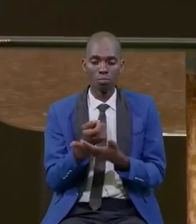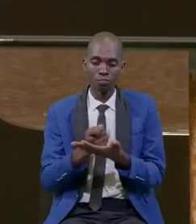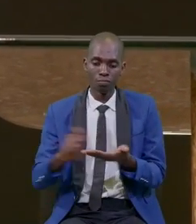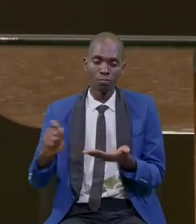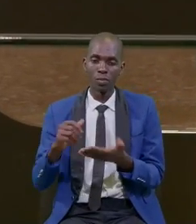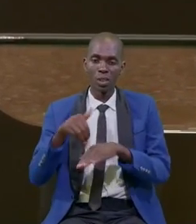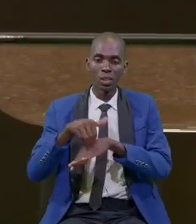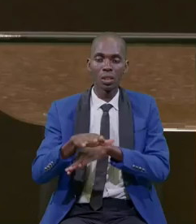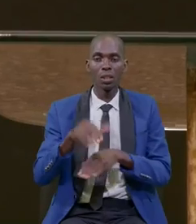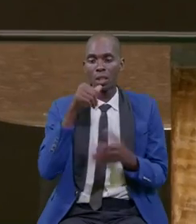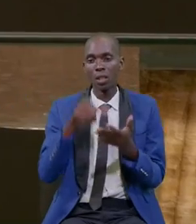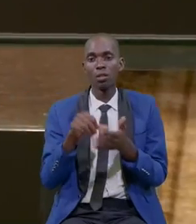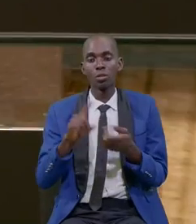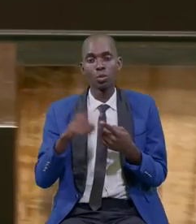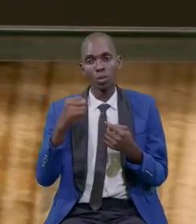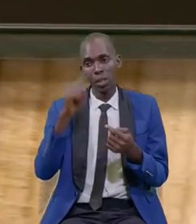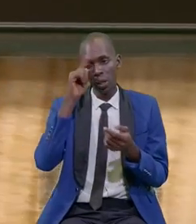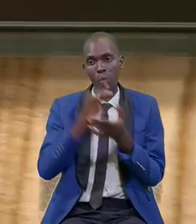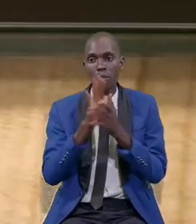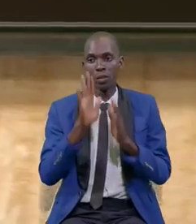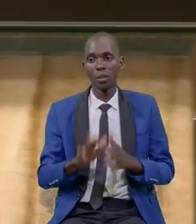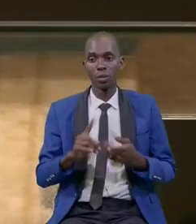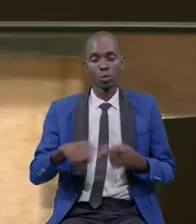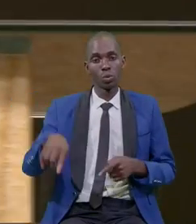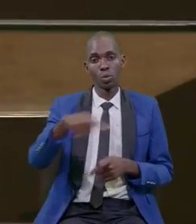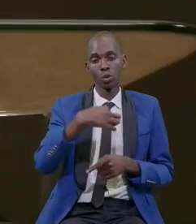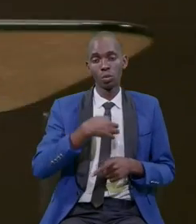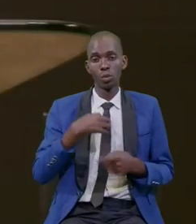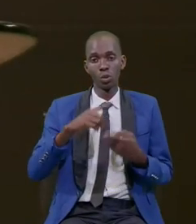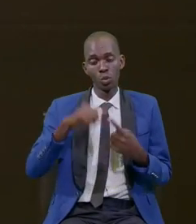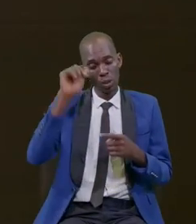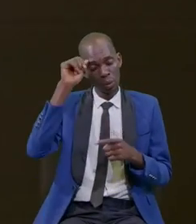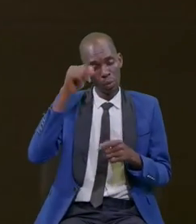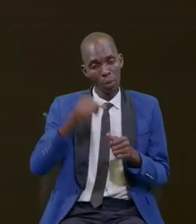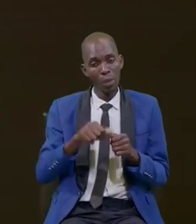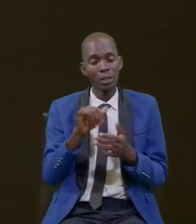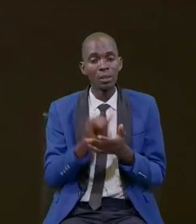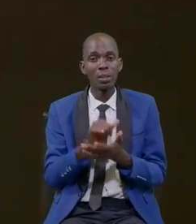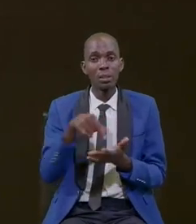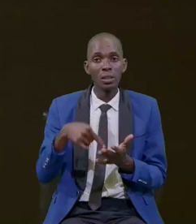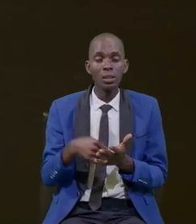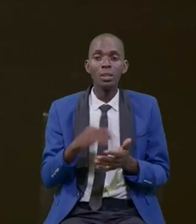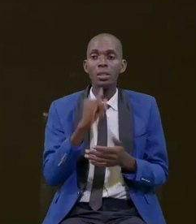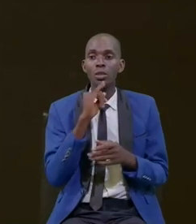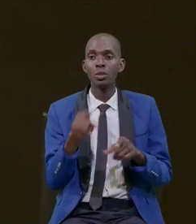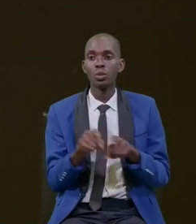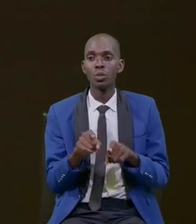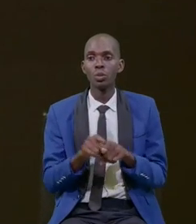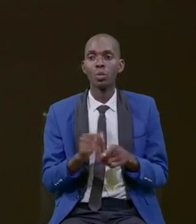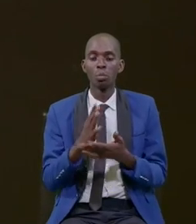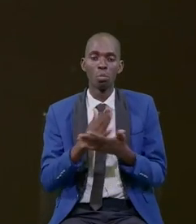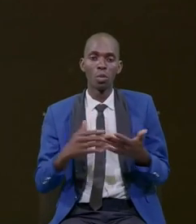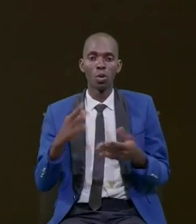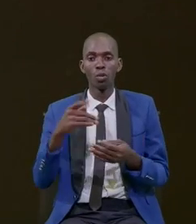aux croyants par extension à nous et nous devons nous rappeler que ceci fait partie